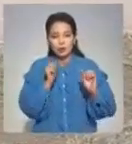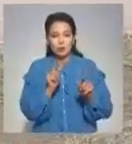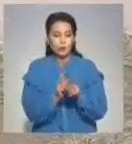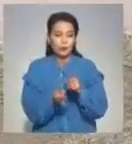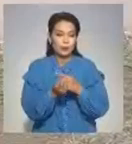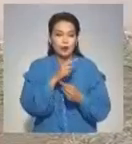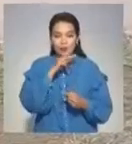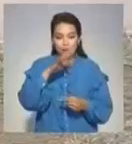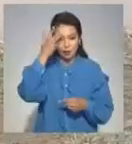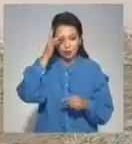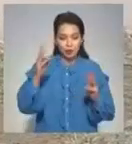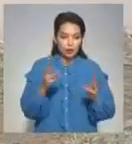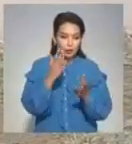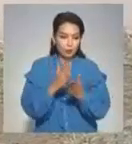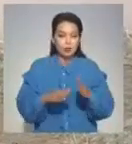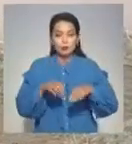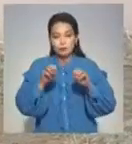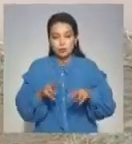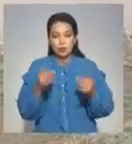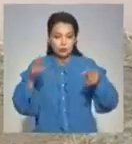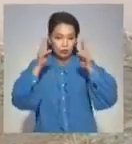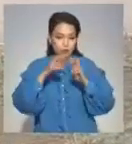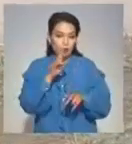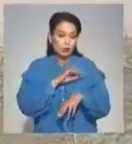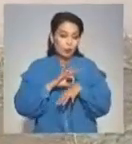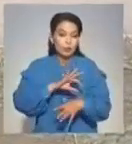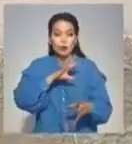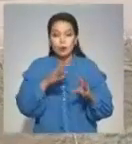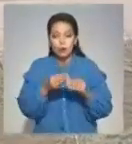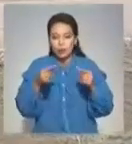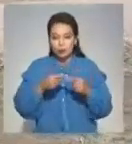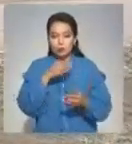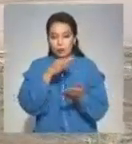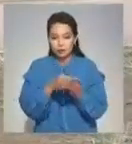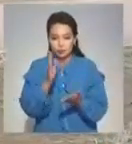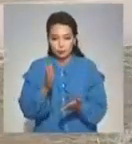Арнайы мамандар тергеу-тексеру жұмыстарын жүргізіп жатыр. Соның қорытындысына сәйкес нақты белгілі болады.